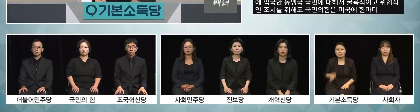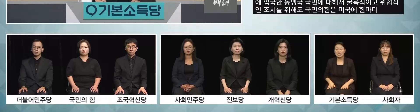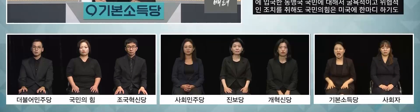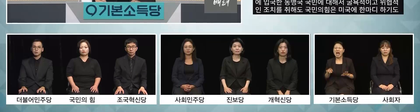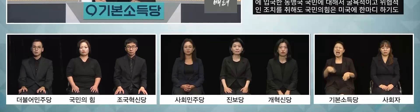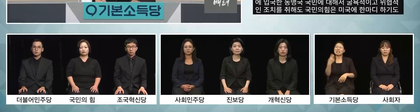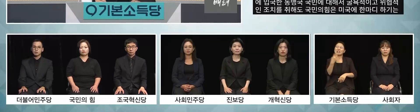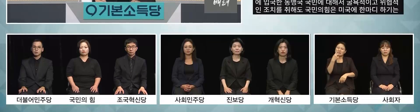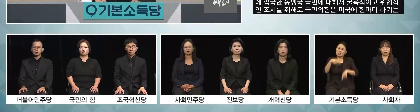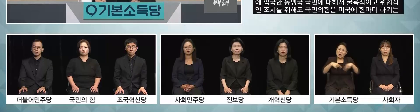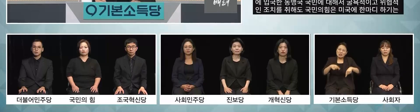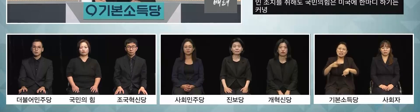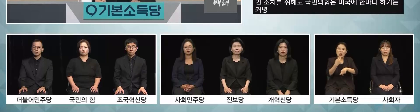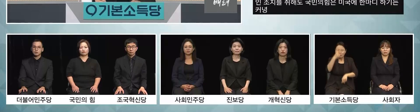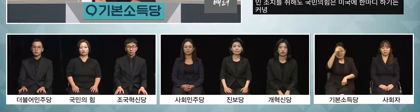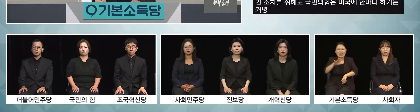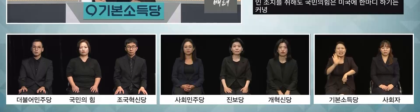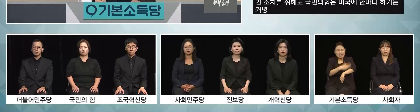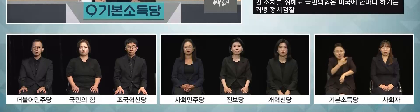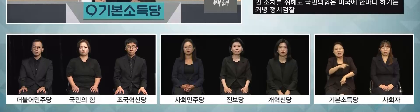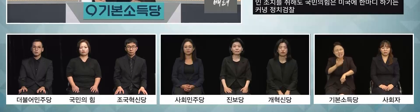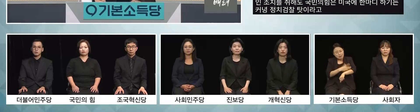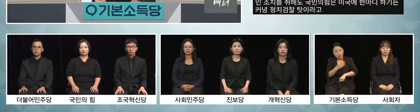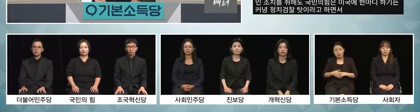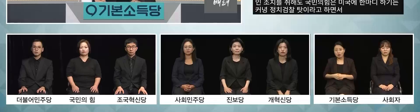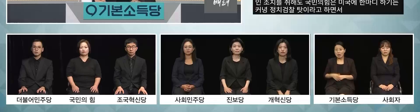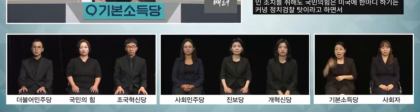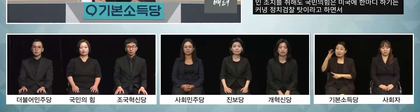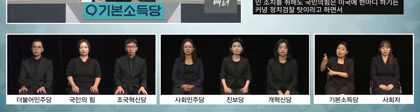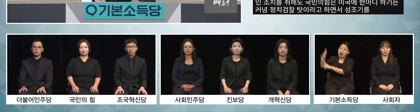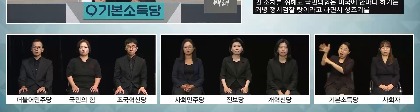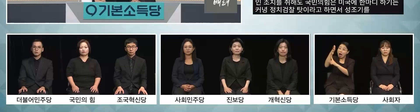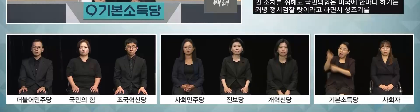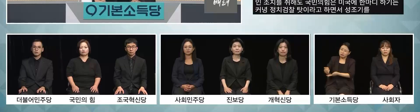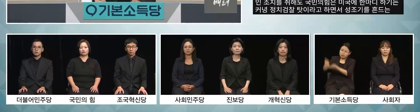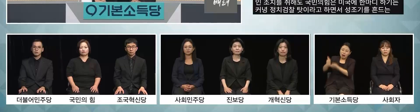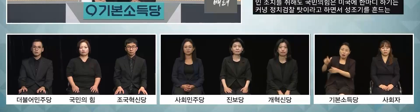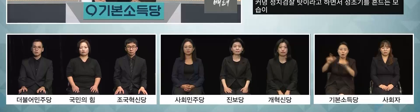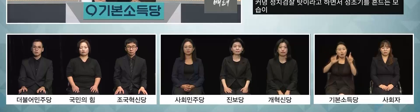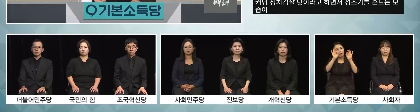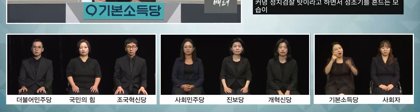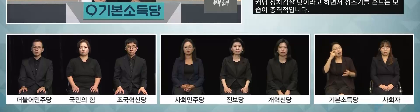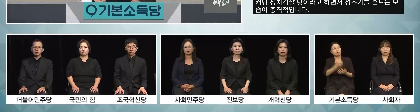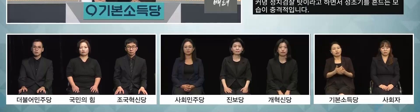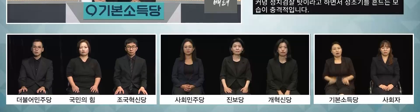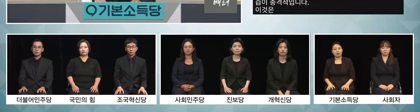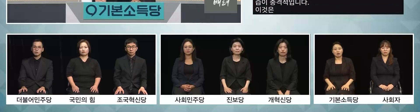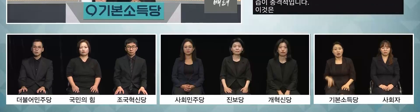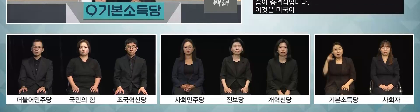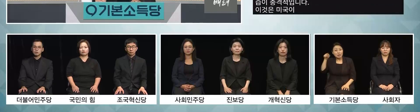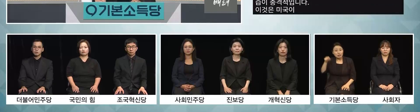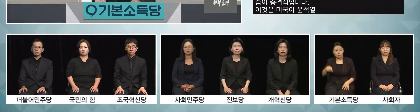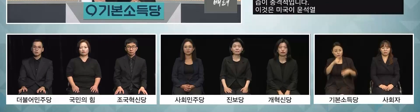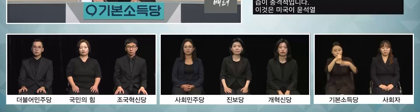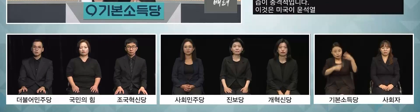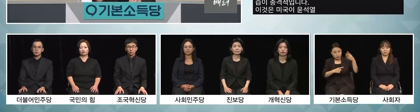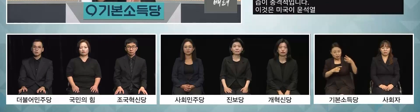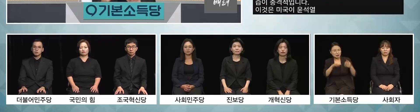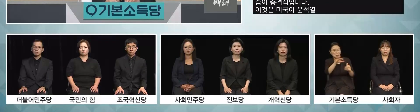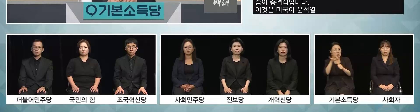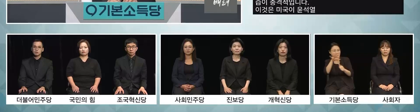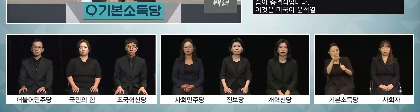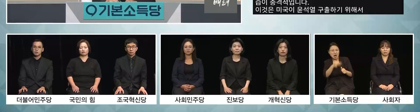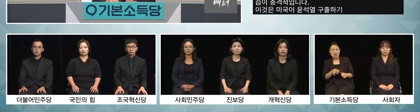정치검찰 탓이다라고 하면서 성조기를 흔드는 모습이 너무나 충격적입니다. 이것은 미국이 윤석열 구출하기